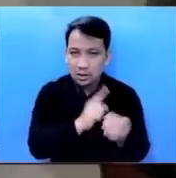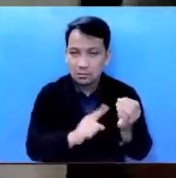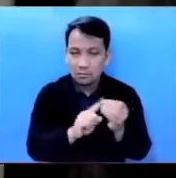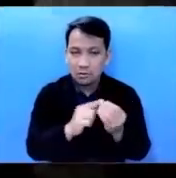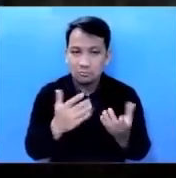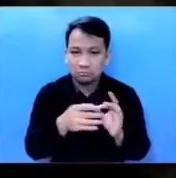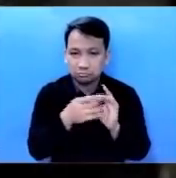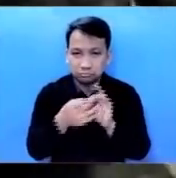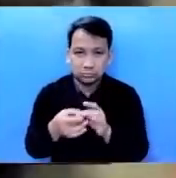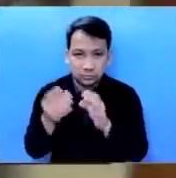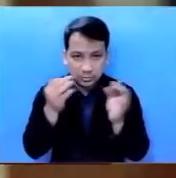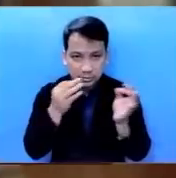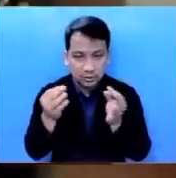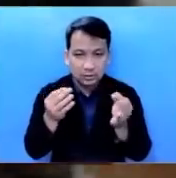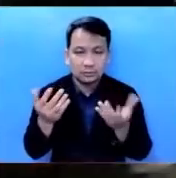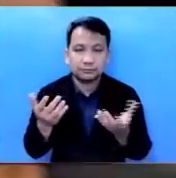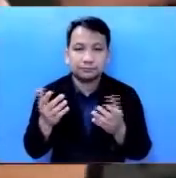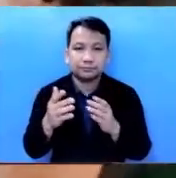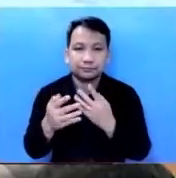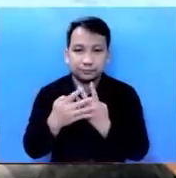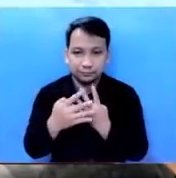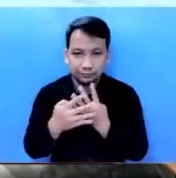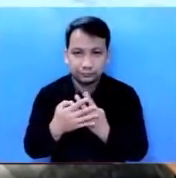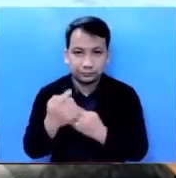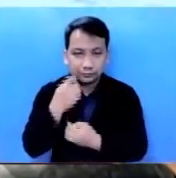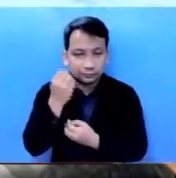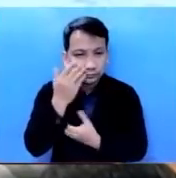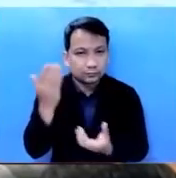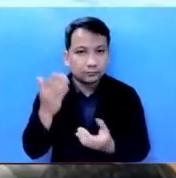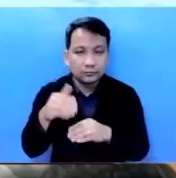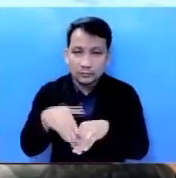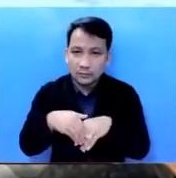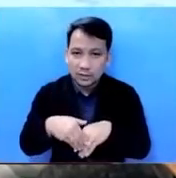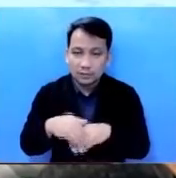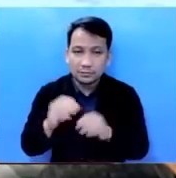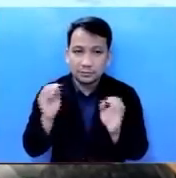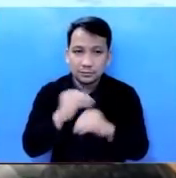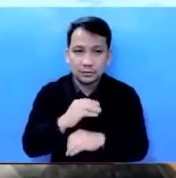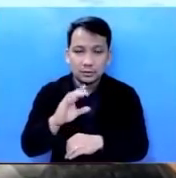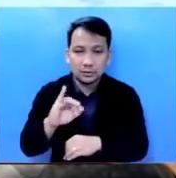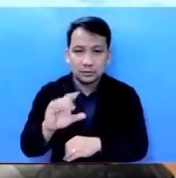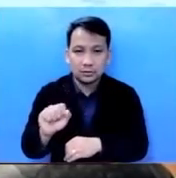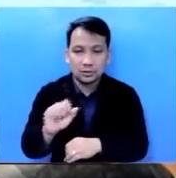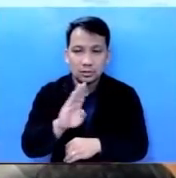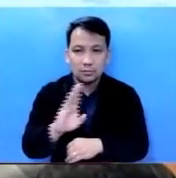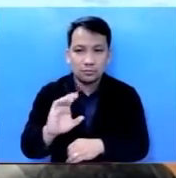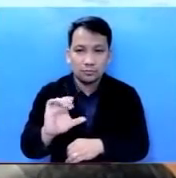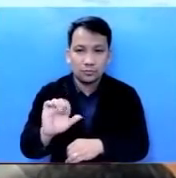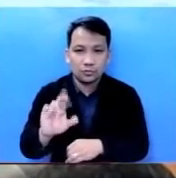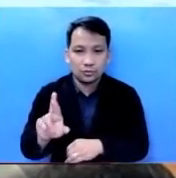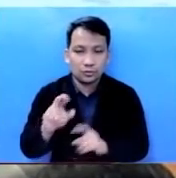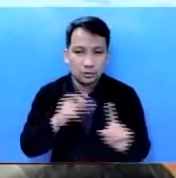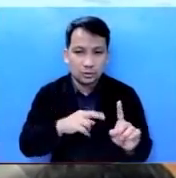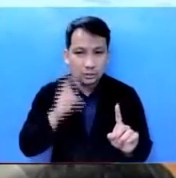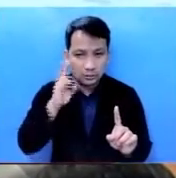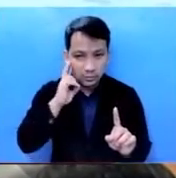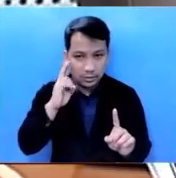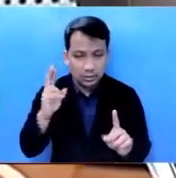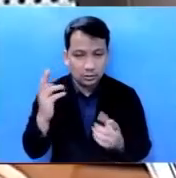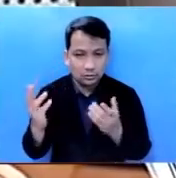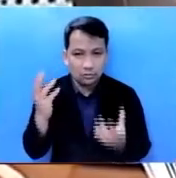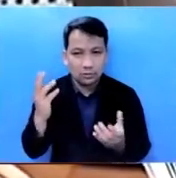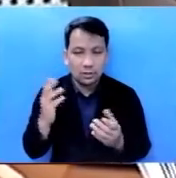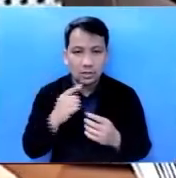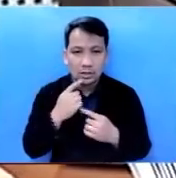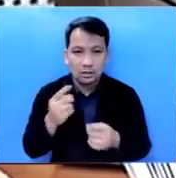drug trade sa Bilibid. Kamakailan lang, binawi ng dating officer in charge ng Bureau of Corrections na si Rafael Ragos ang pahayag